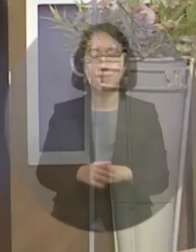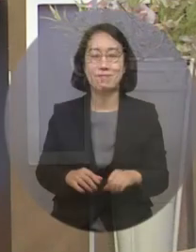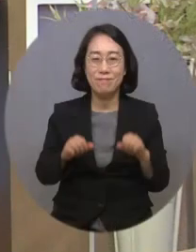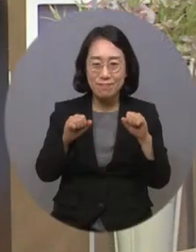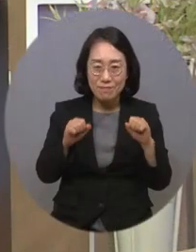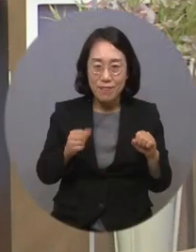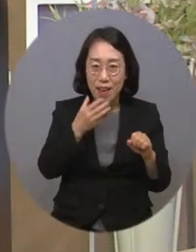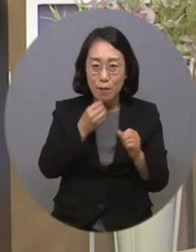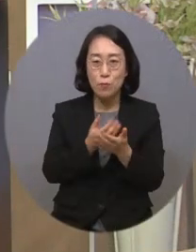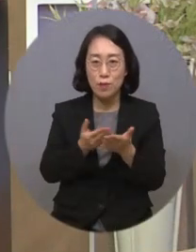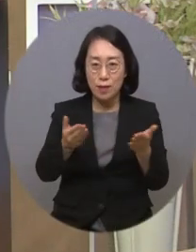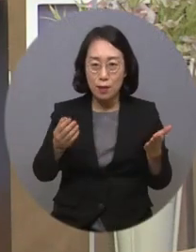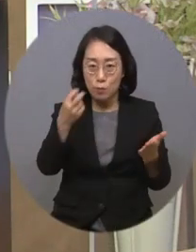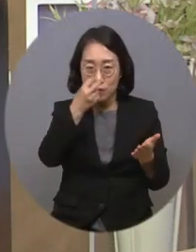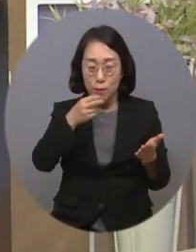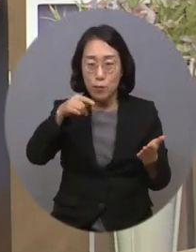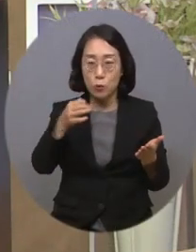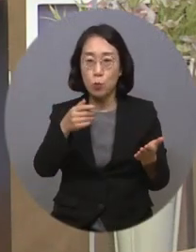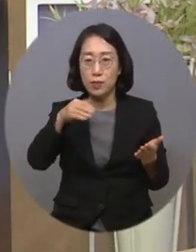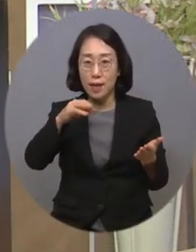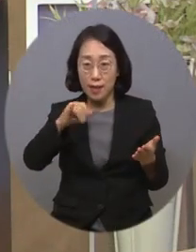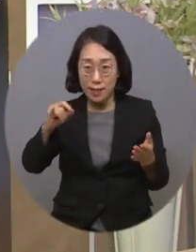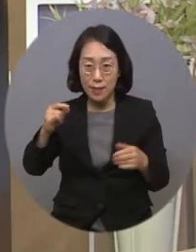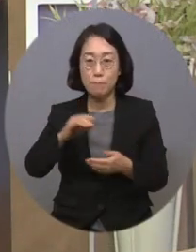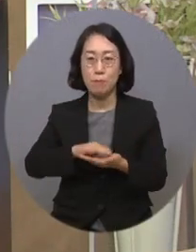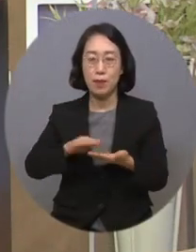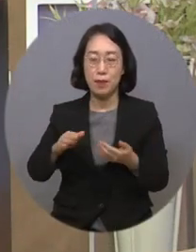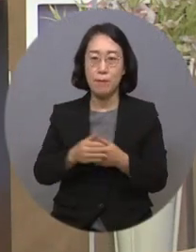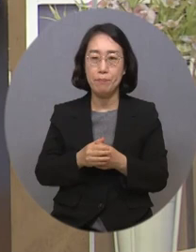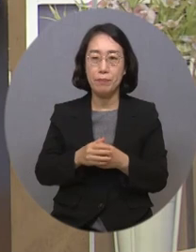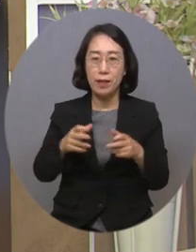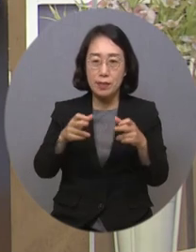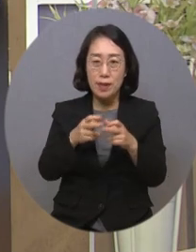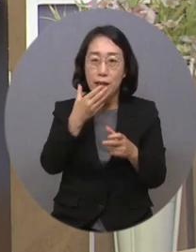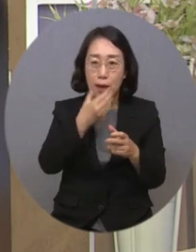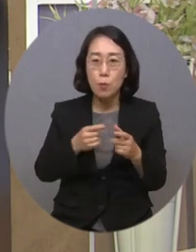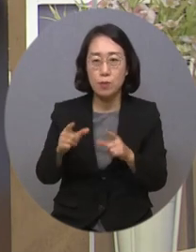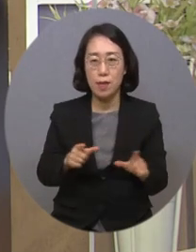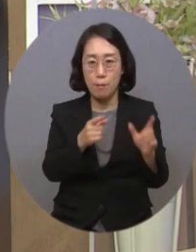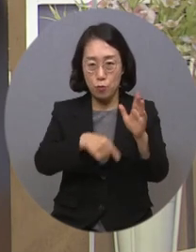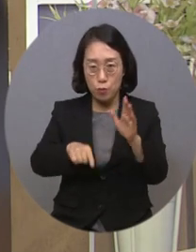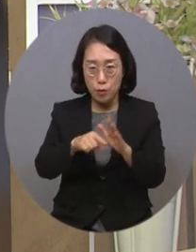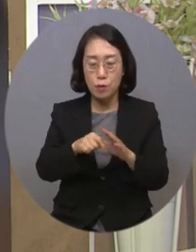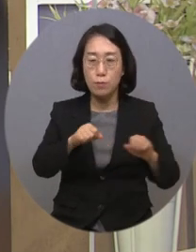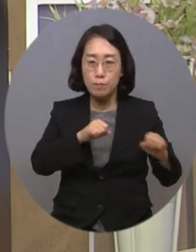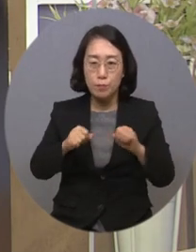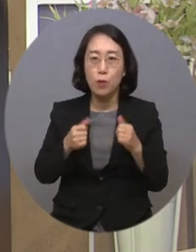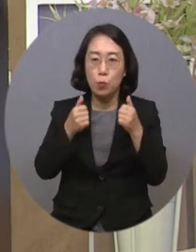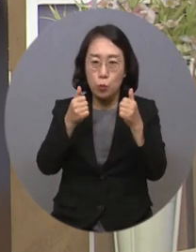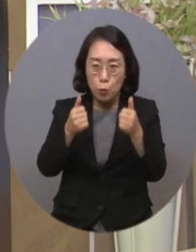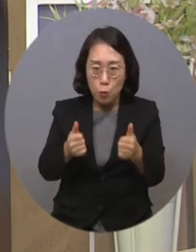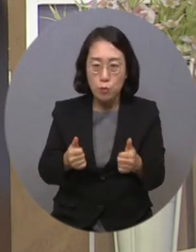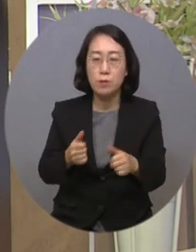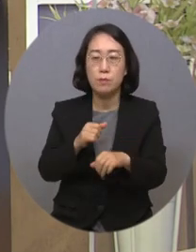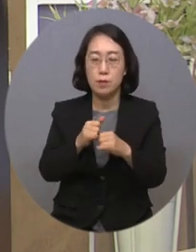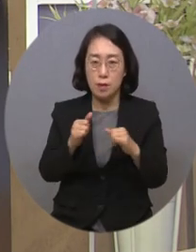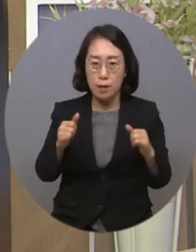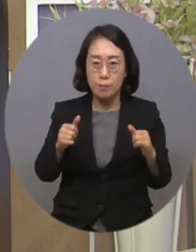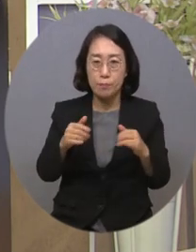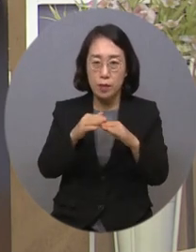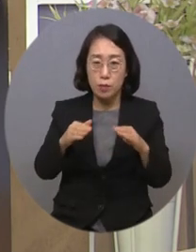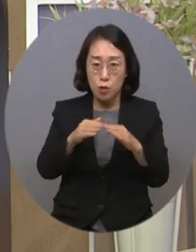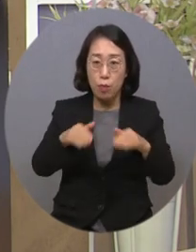안녕하세요. 행복나눔 지킴이의 순자입니다. 오늘은 장애인의 행복한 삶을 위해서 앞장서서 노력하는 분을 모셨습니다. 전남